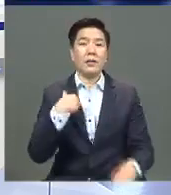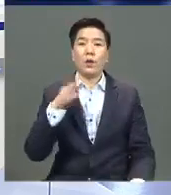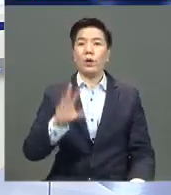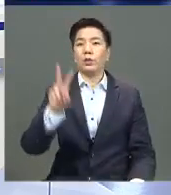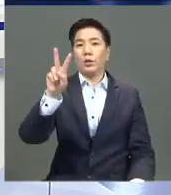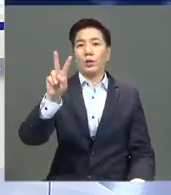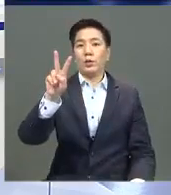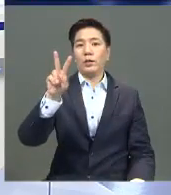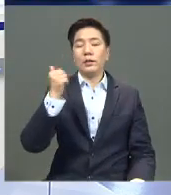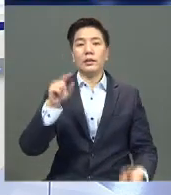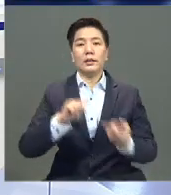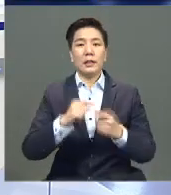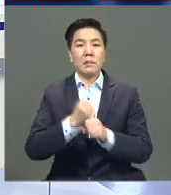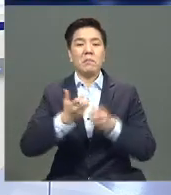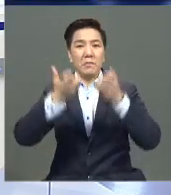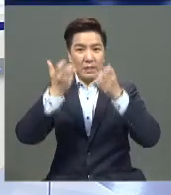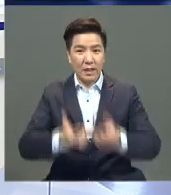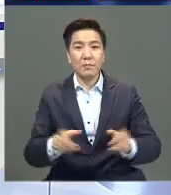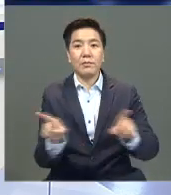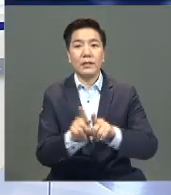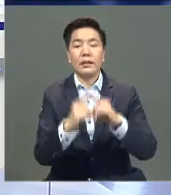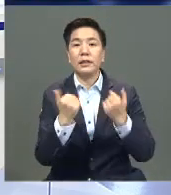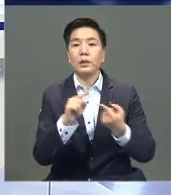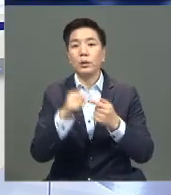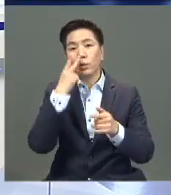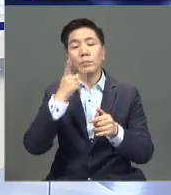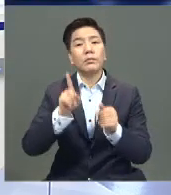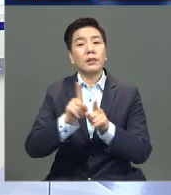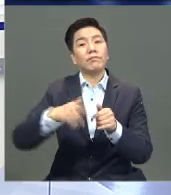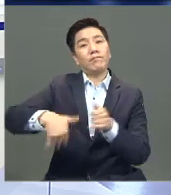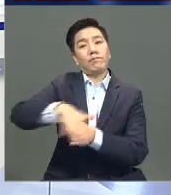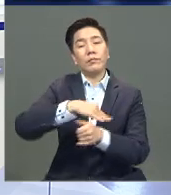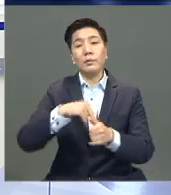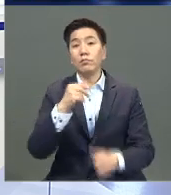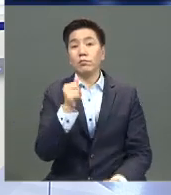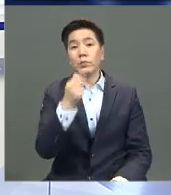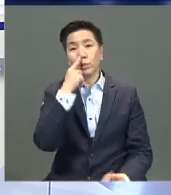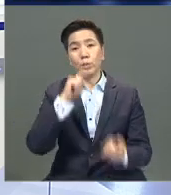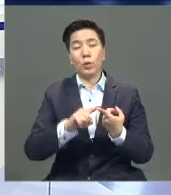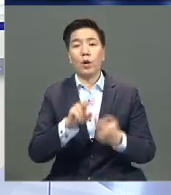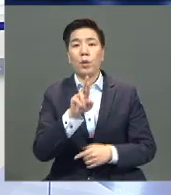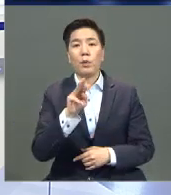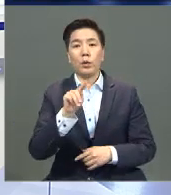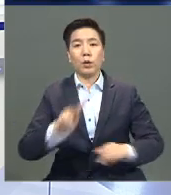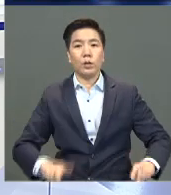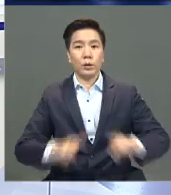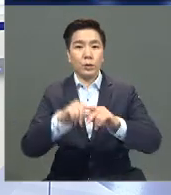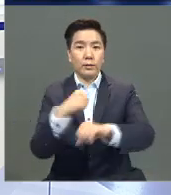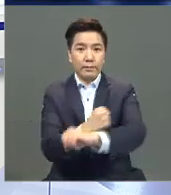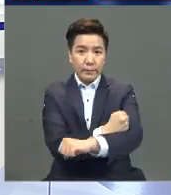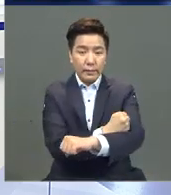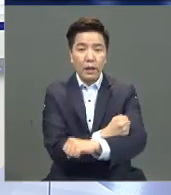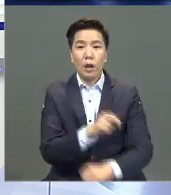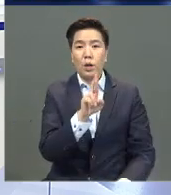สองท่านวันนี้ก็แบกการบ้านหนักเช่นเดียวกันนะคะแต่ว่าบรรยากาศก็ชื่นมื่นเช่นเดียวกันนะคะกับรัฐมนตรีกระทรวงแรงงานเช้า